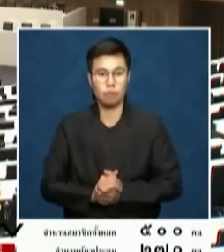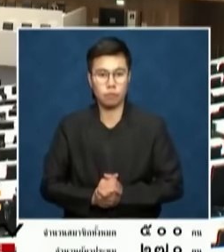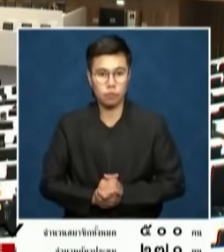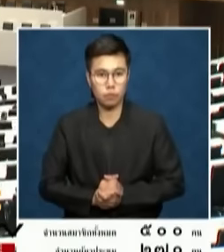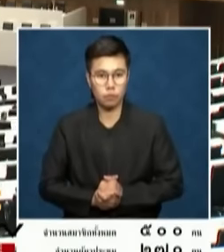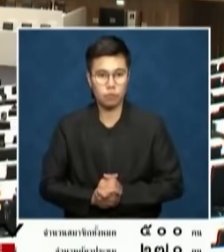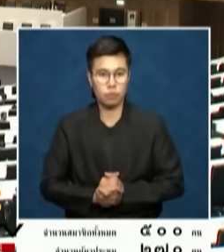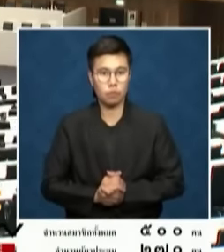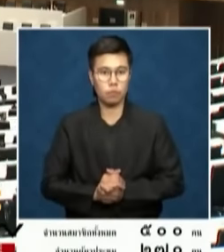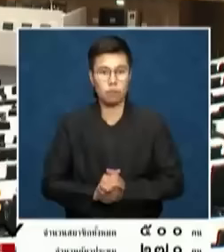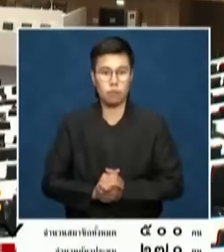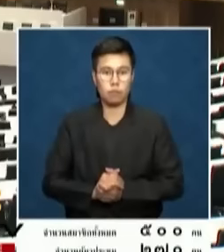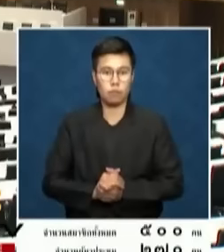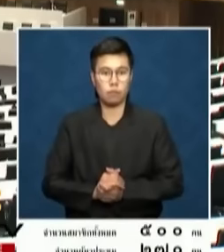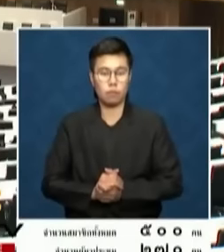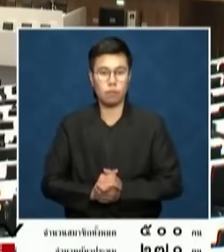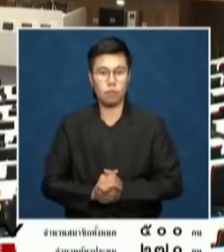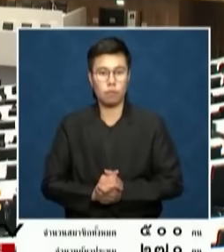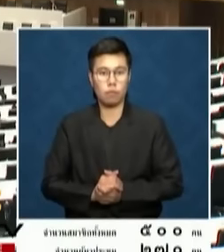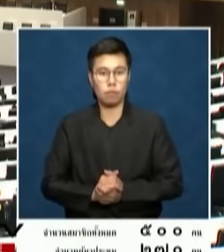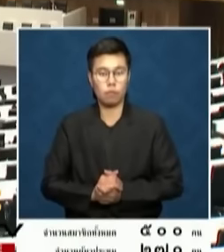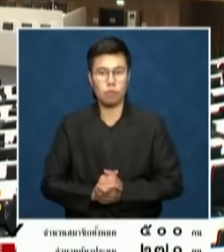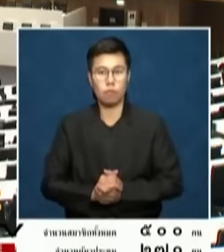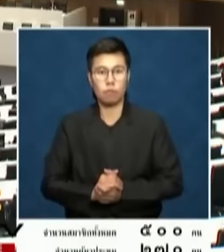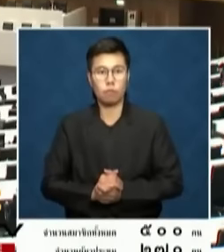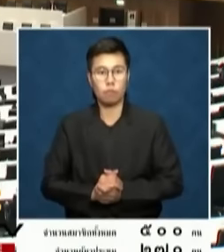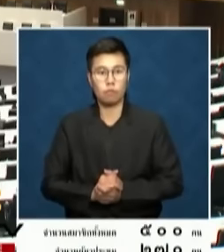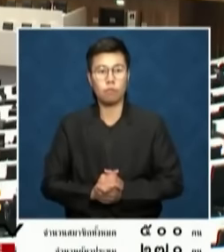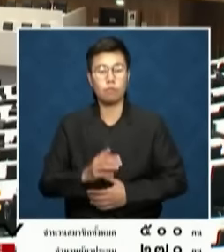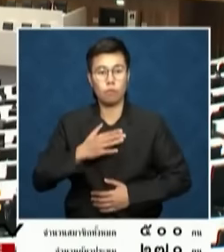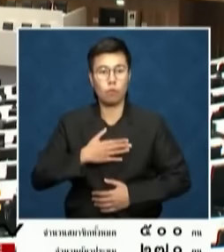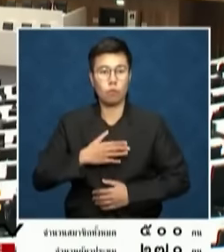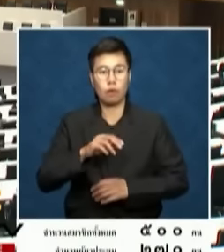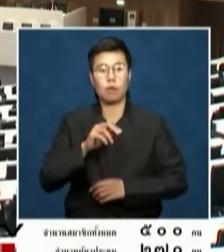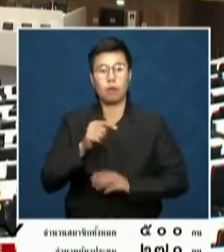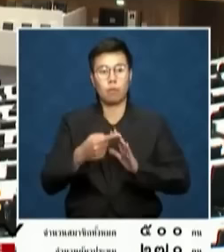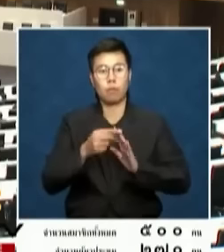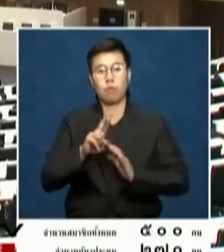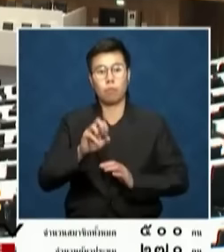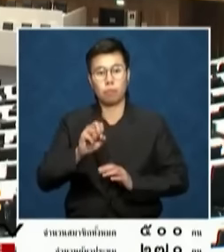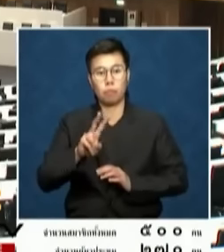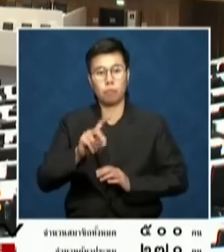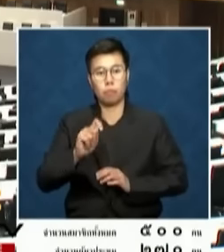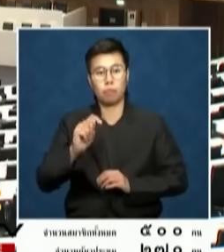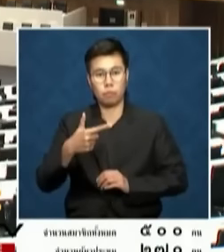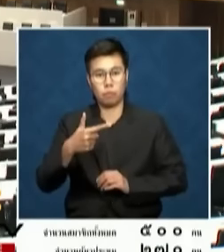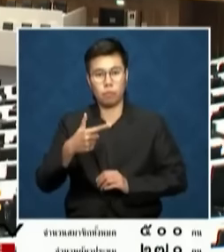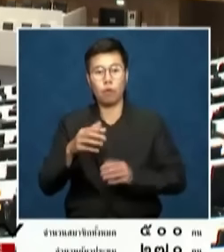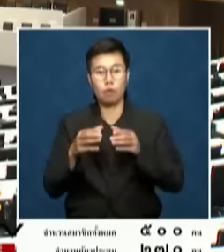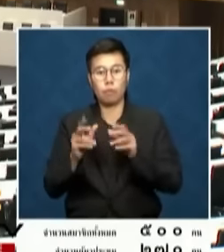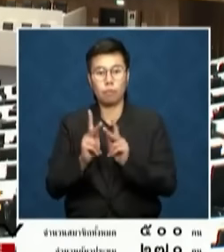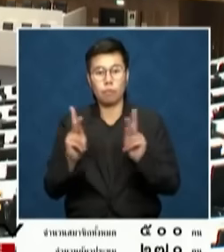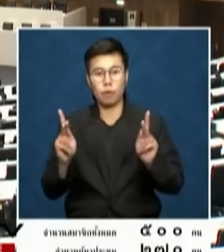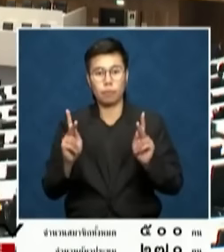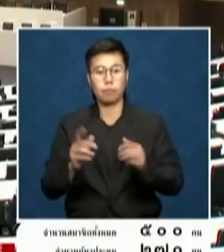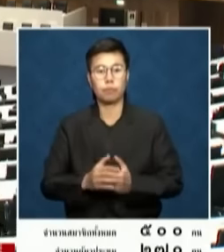ใครๆก็พาดได้อืแต่นักโทษเทวดาควรเฝ้าหน้าจออย่างยิ่ง 7หัวข้อที่สวสวดแล้ว